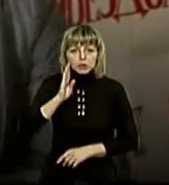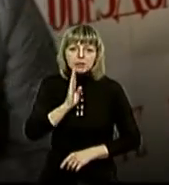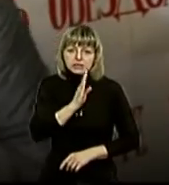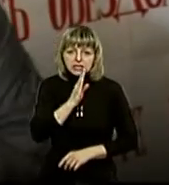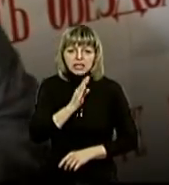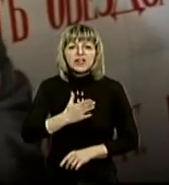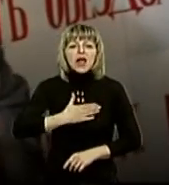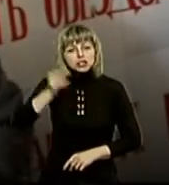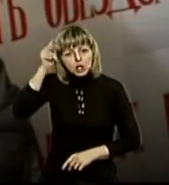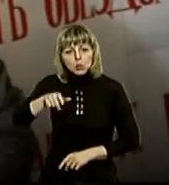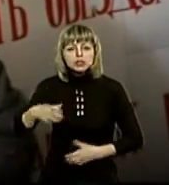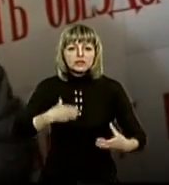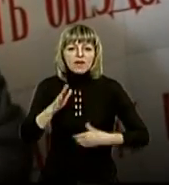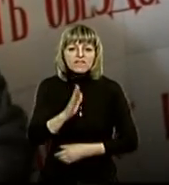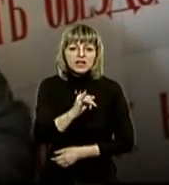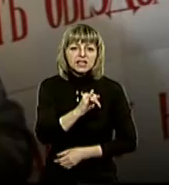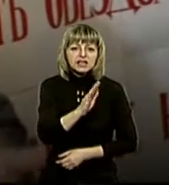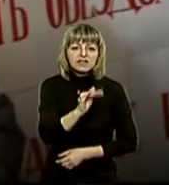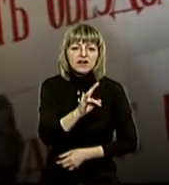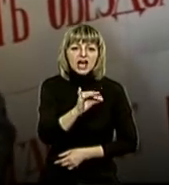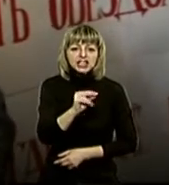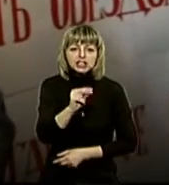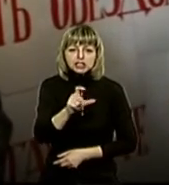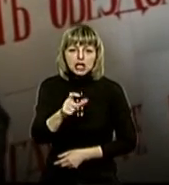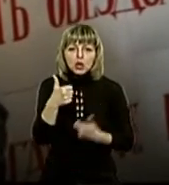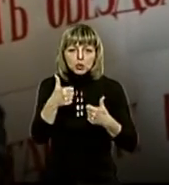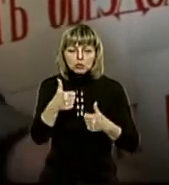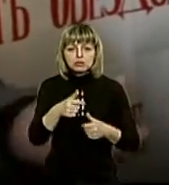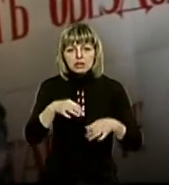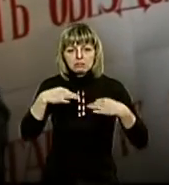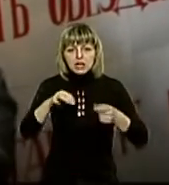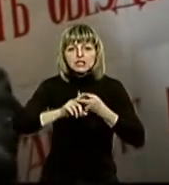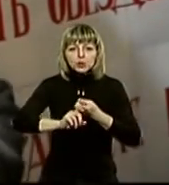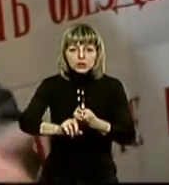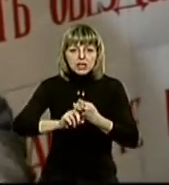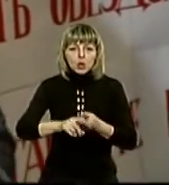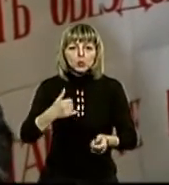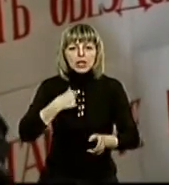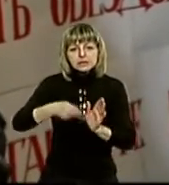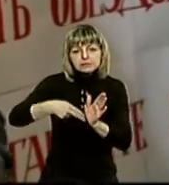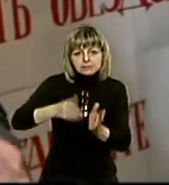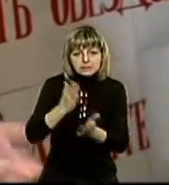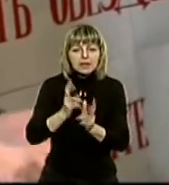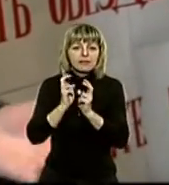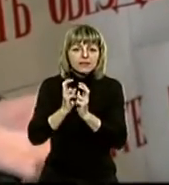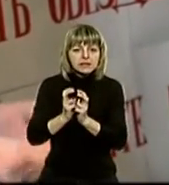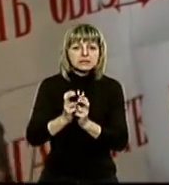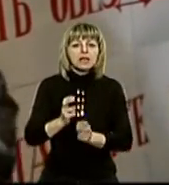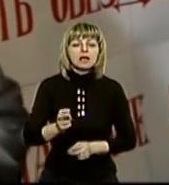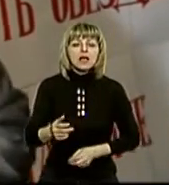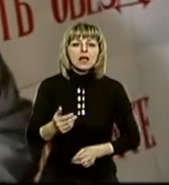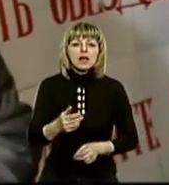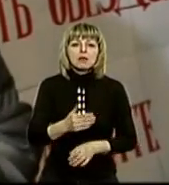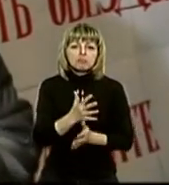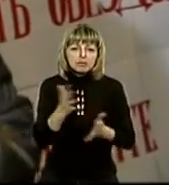учнів турбуються, тому що в Іваничах дуже хороша якби транспортна розв'язка. У нас залізниця, у нас дизель ходить. Практично